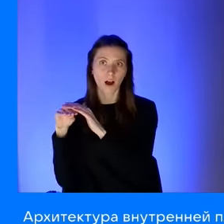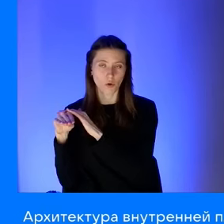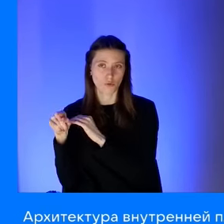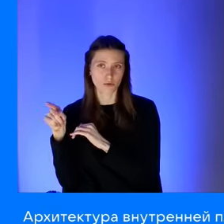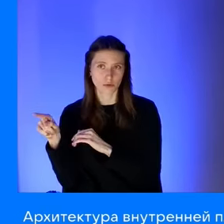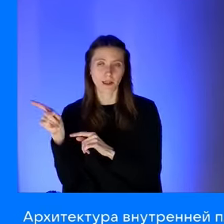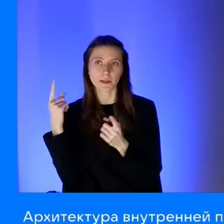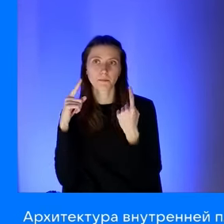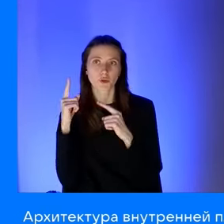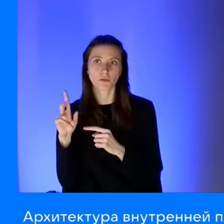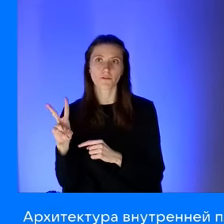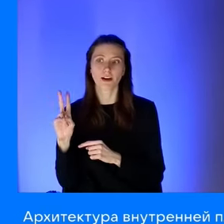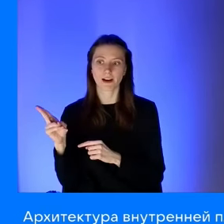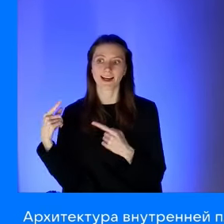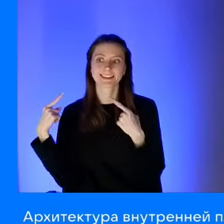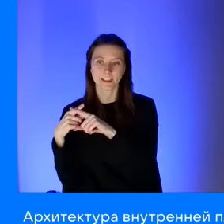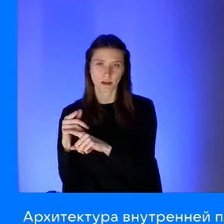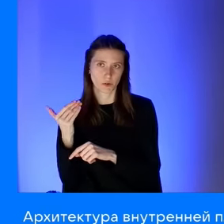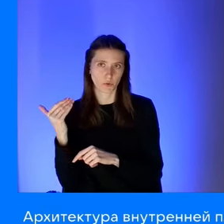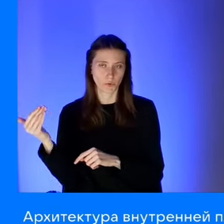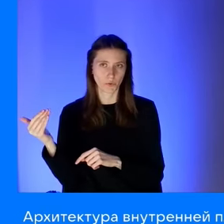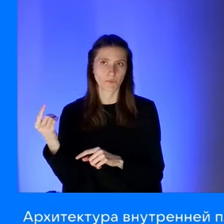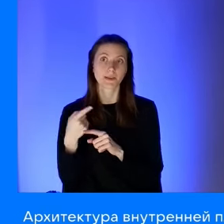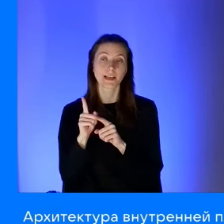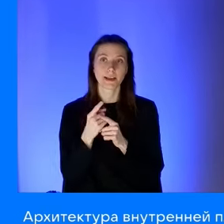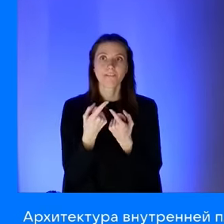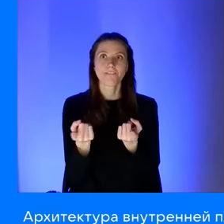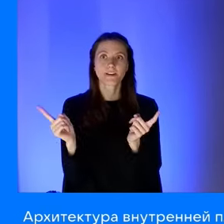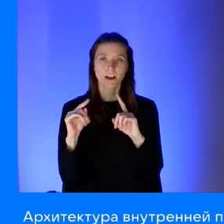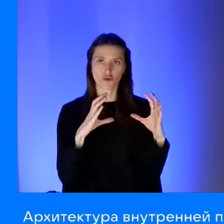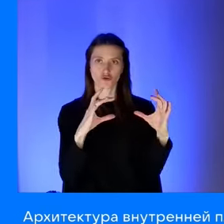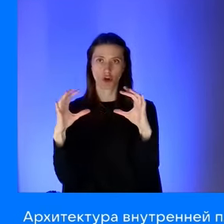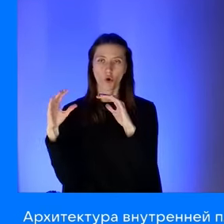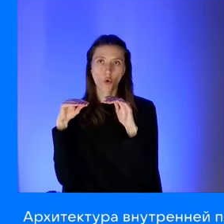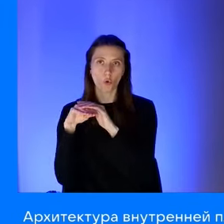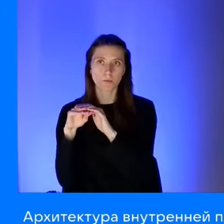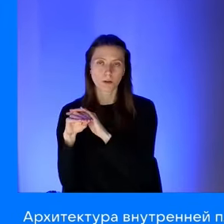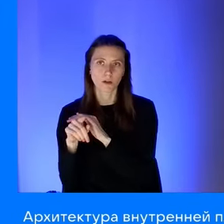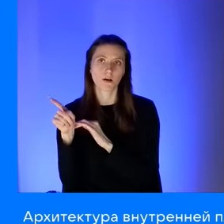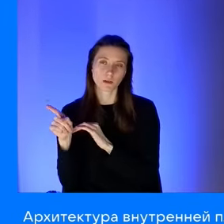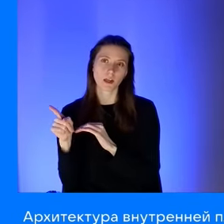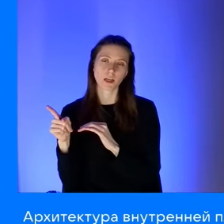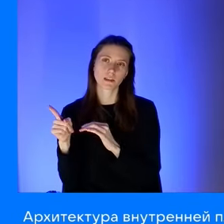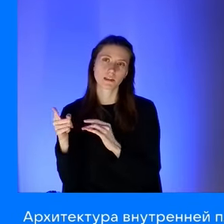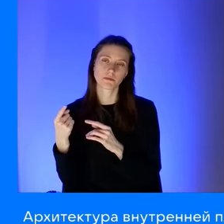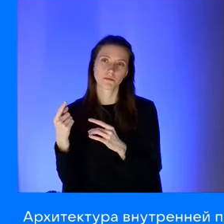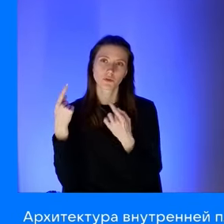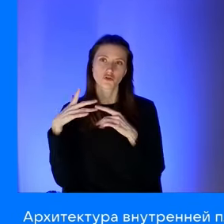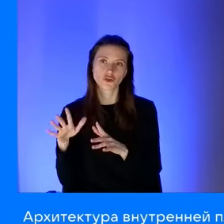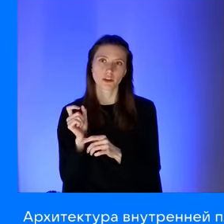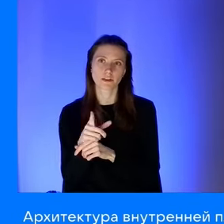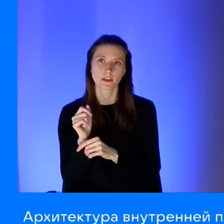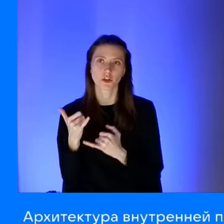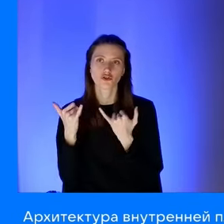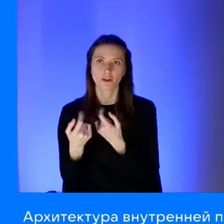зале очень рад их здесь видеть и непосредственно это внешнее Облако которое решает зада для внешних наших пользователей там для